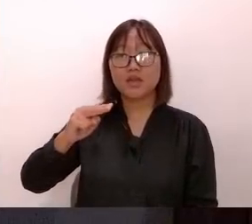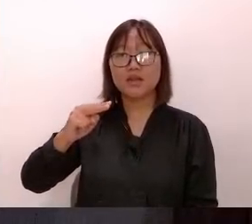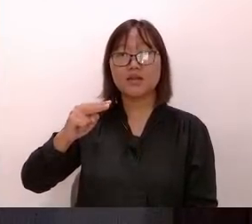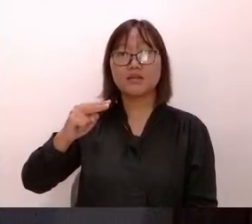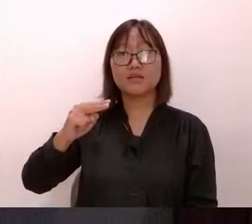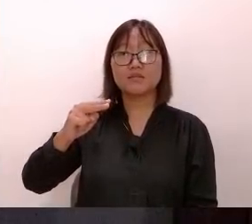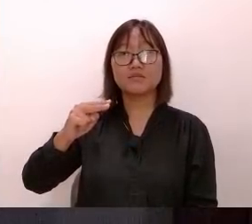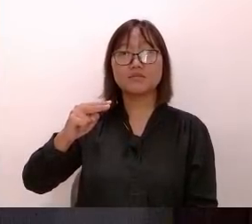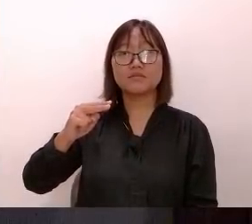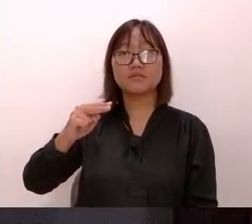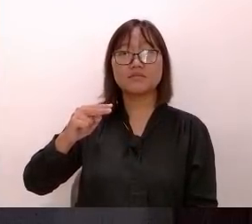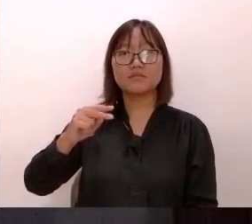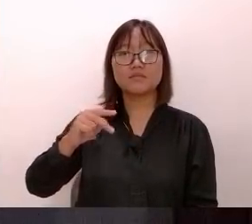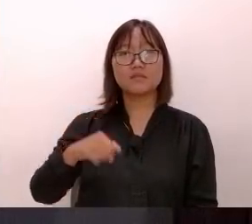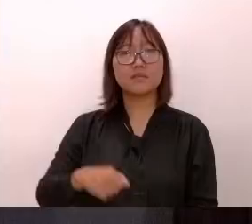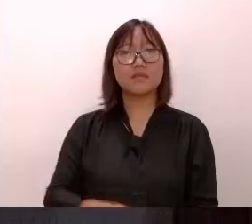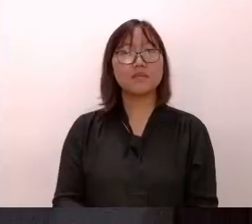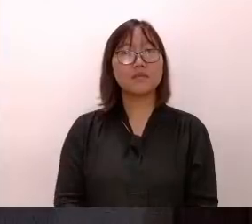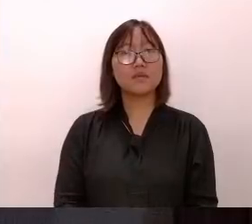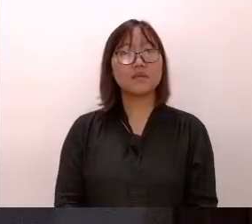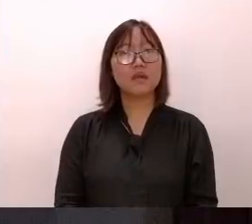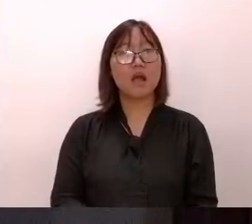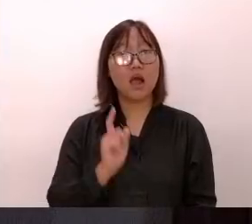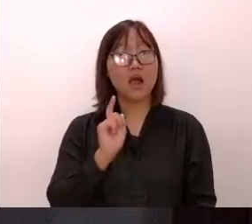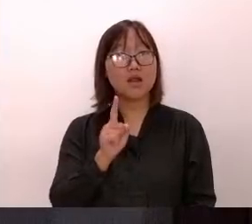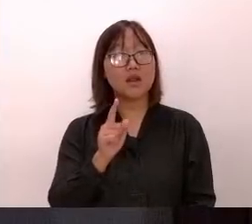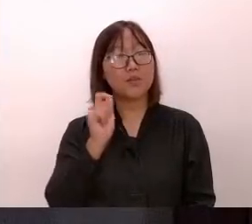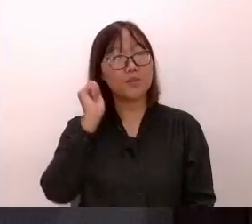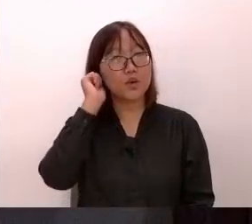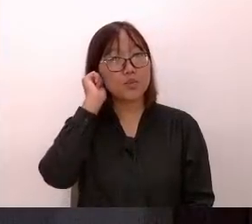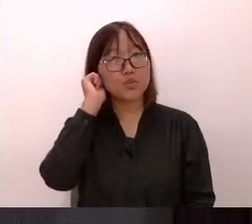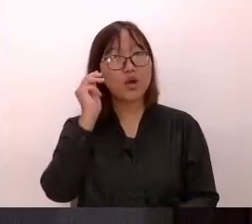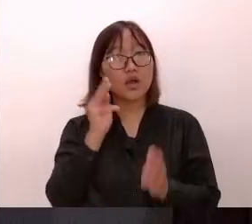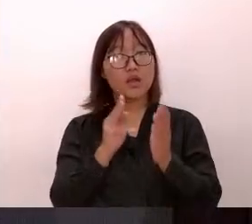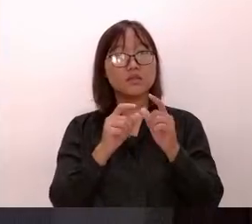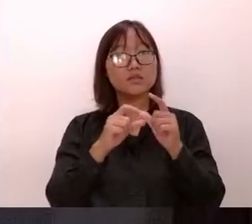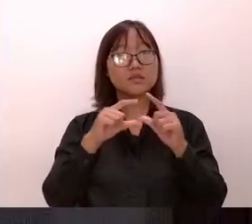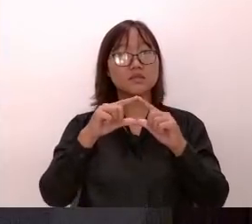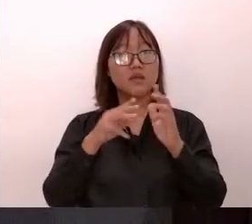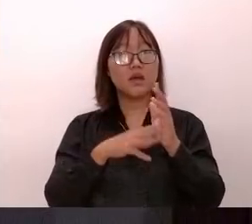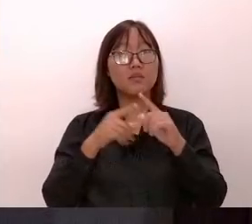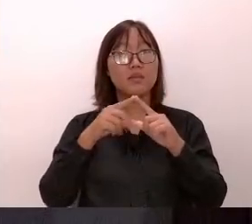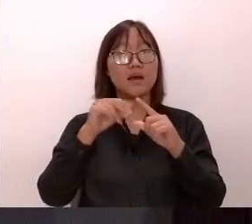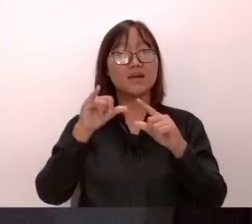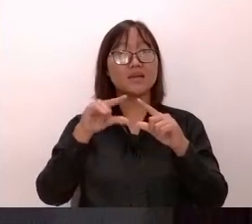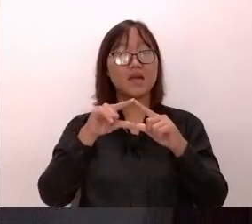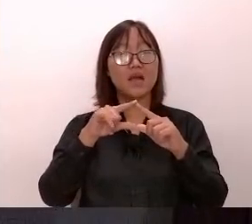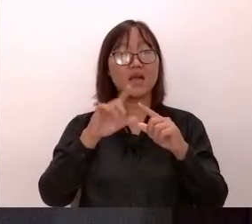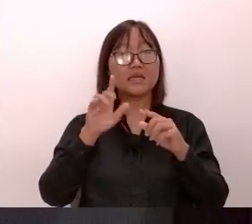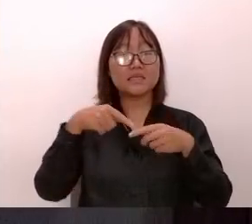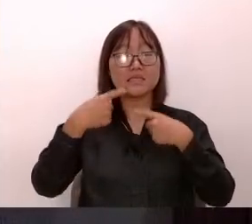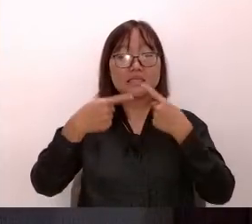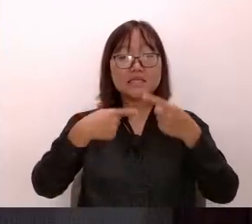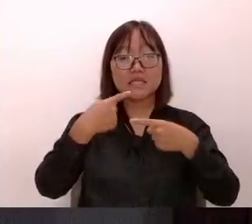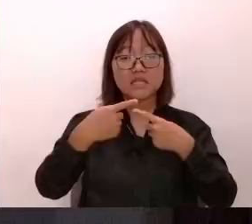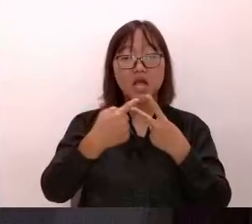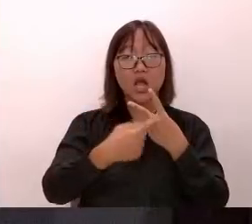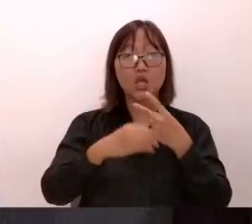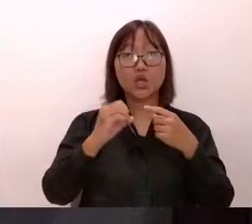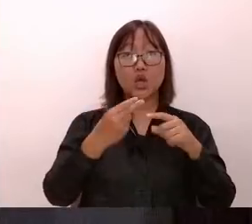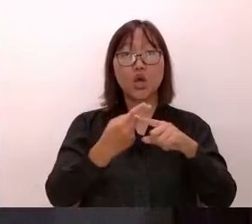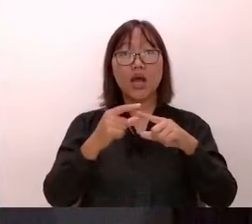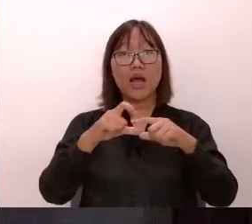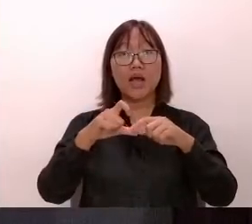itulah yang dialami oleh perempuan Samaria yang dikisahkan Yohanes 4 5 sampai